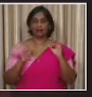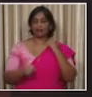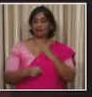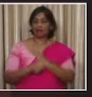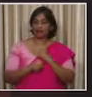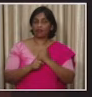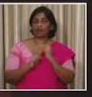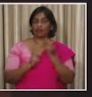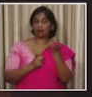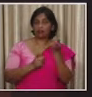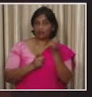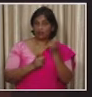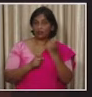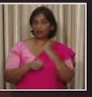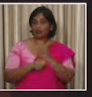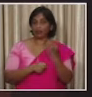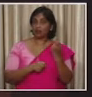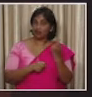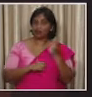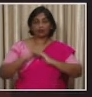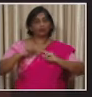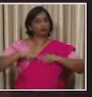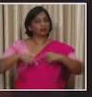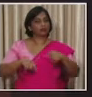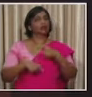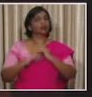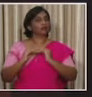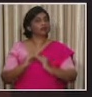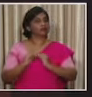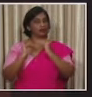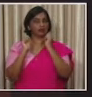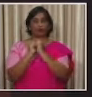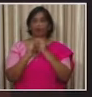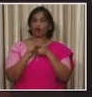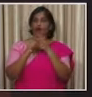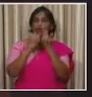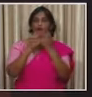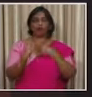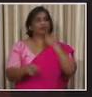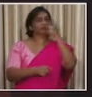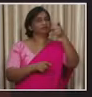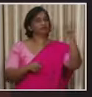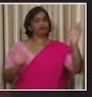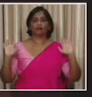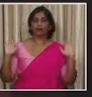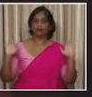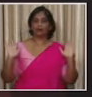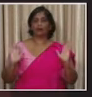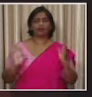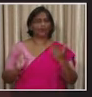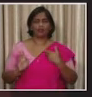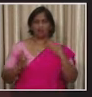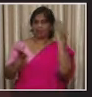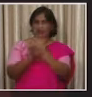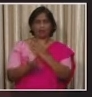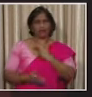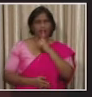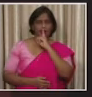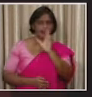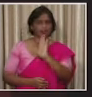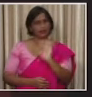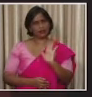රාජ්‍ය ප්‍රතිපාදන වලින් ක්‍රියාත්මක කරපු සංවර්ධන වැඩසටහන් විවෘත කරන්න. මම කියන්නේ ඒව නතර කරන්න